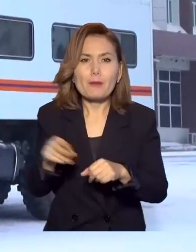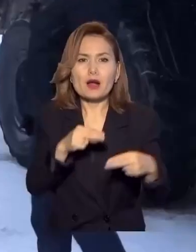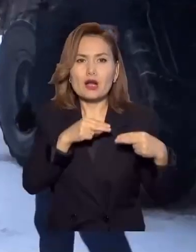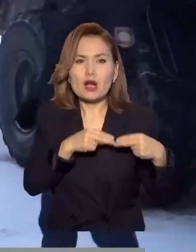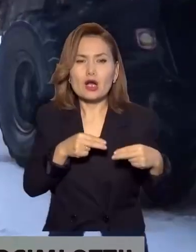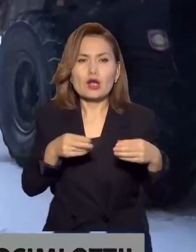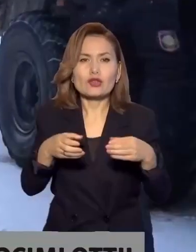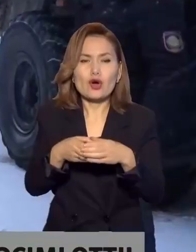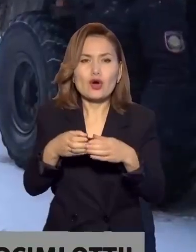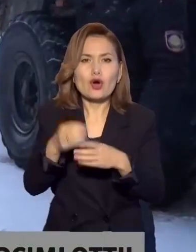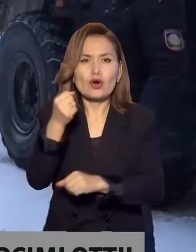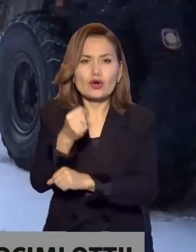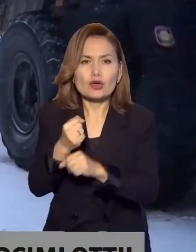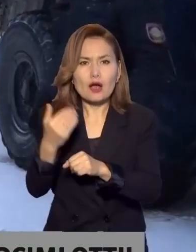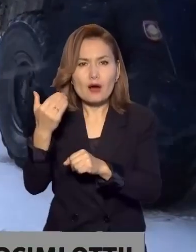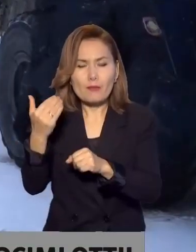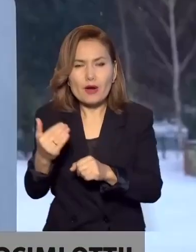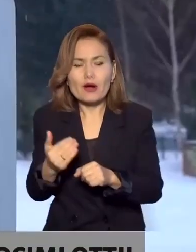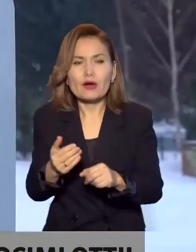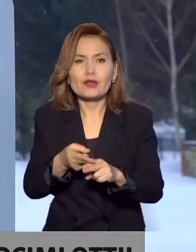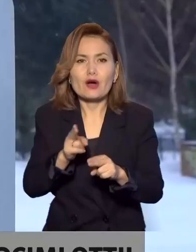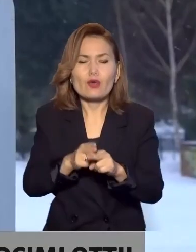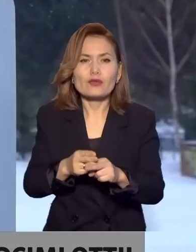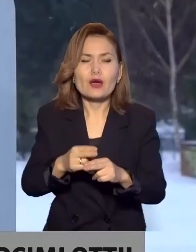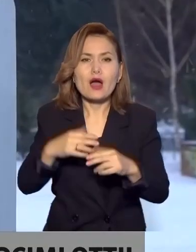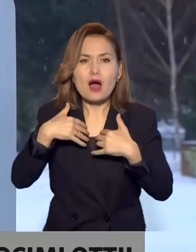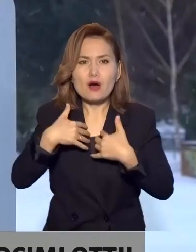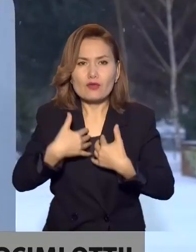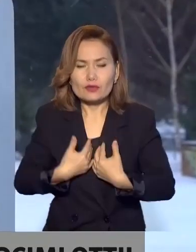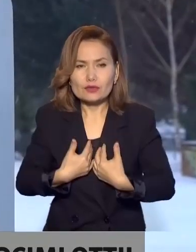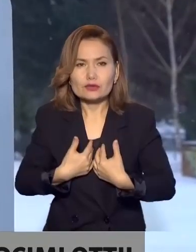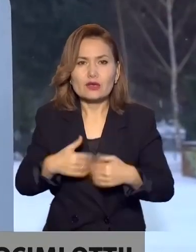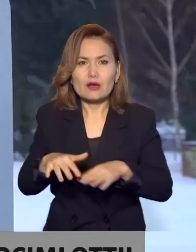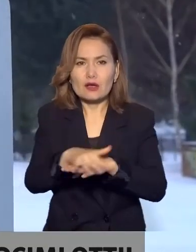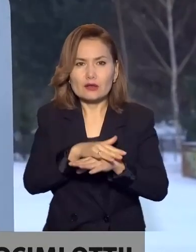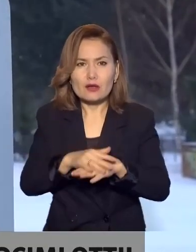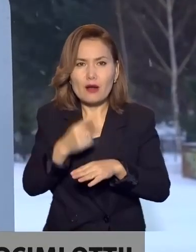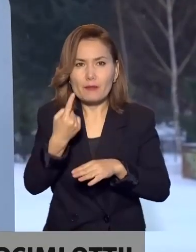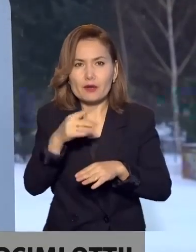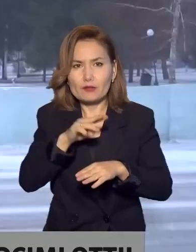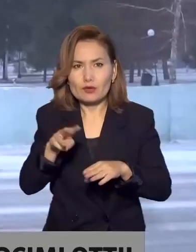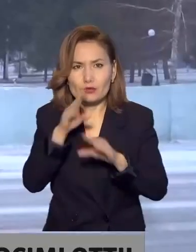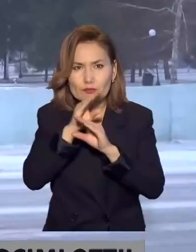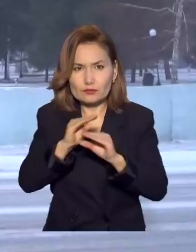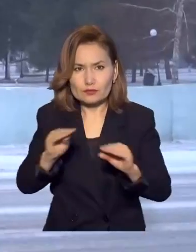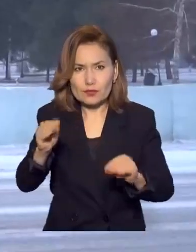ұжымдарында лаңкестердің қолынан қаза болған құрбандарда үнсіз еске алу рәсімі өтті.